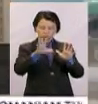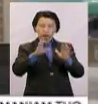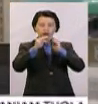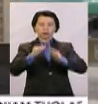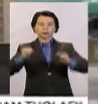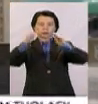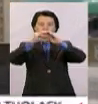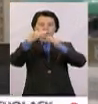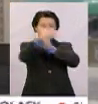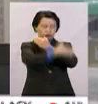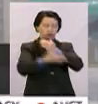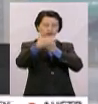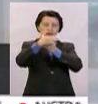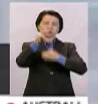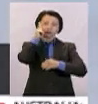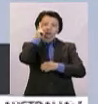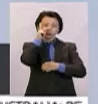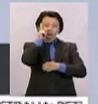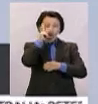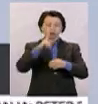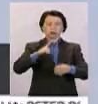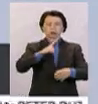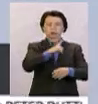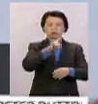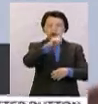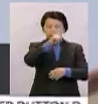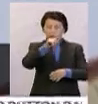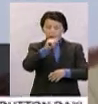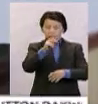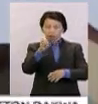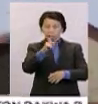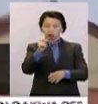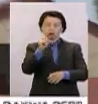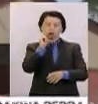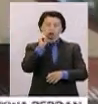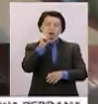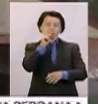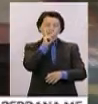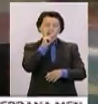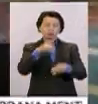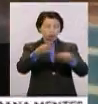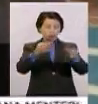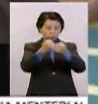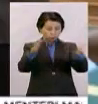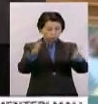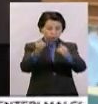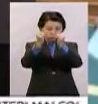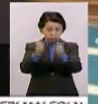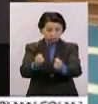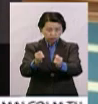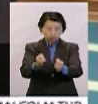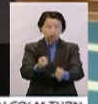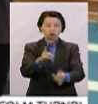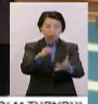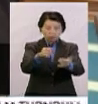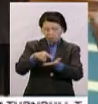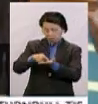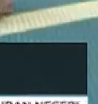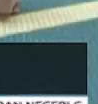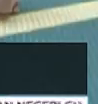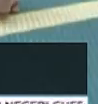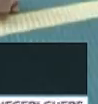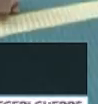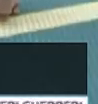masjid di seluruh negeri. Lembaga Zakat Negeri Kedah turut membuka ruang kepada individu atau syarikat yang ingin membiayai pusat